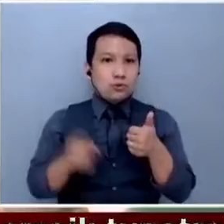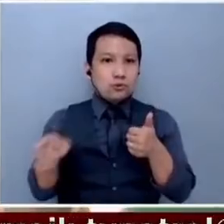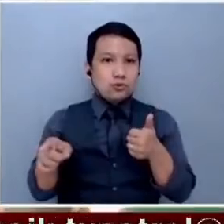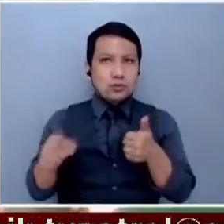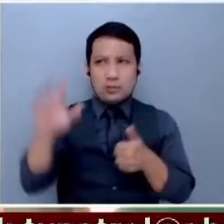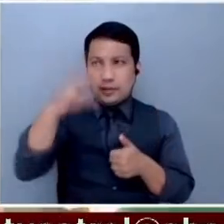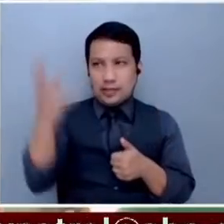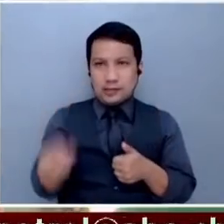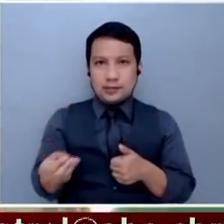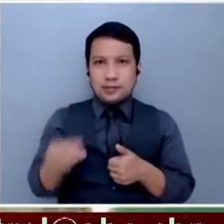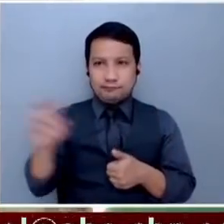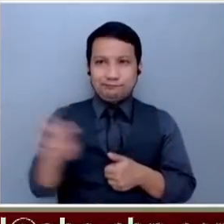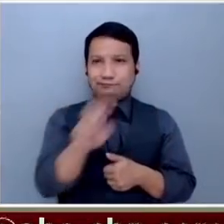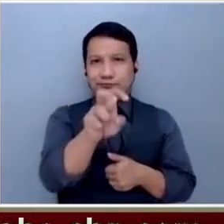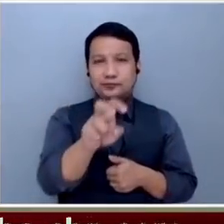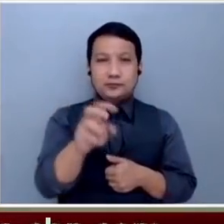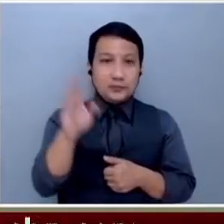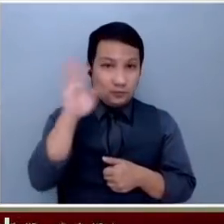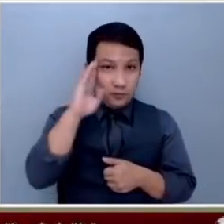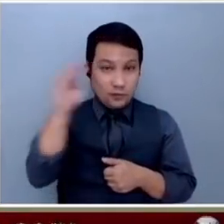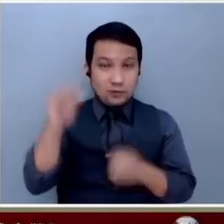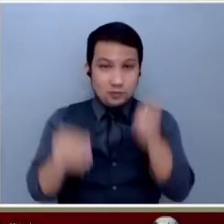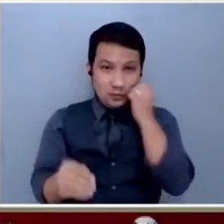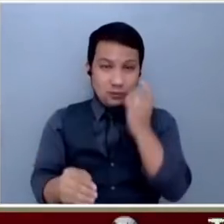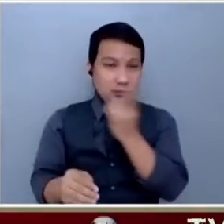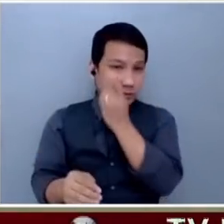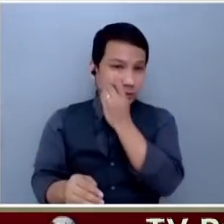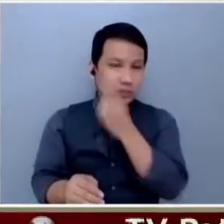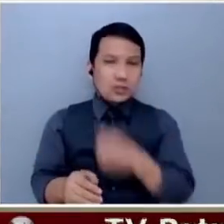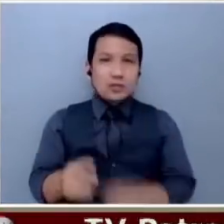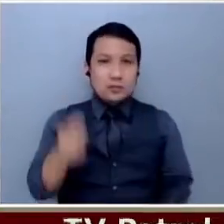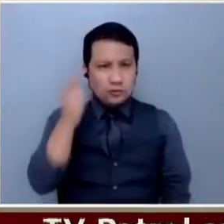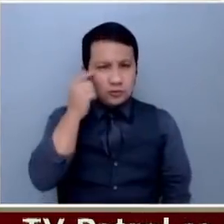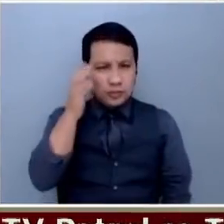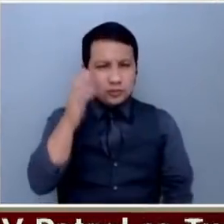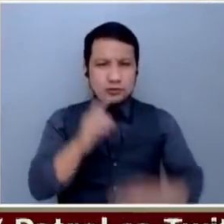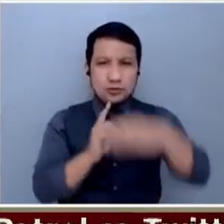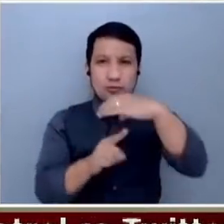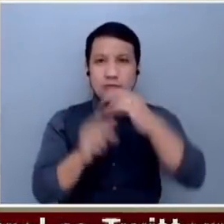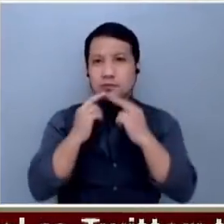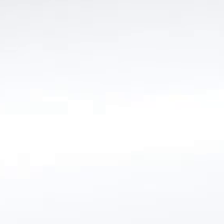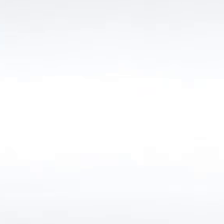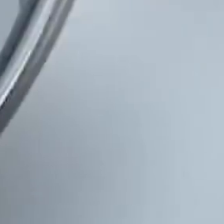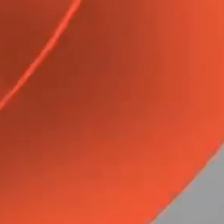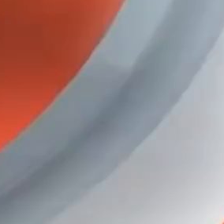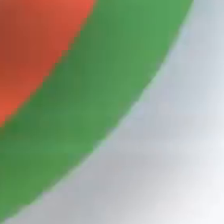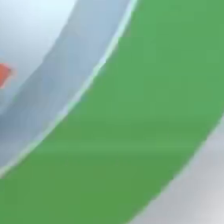Marcos at Duterte. George Carino, ABS-CBN News.